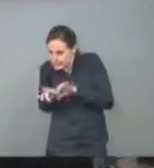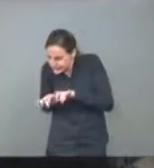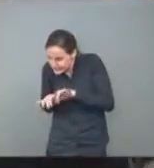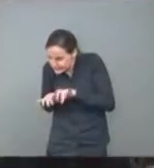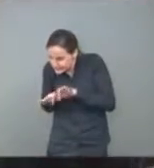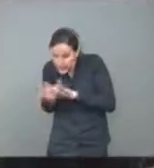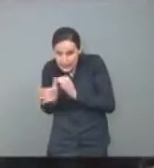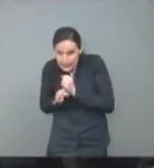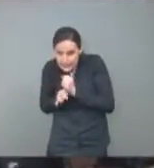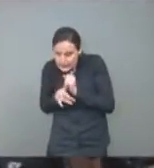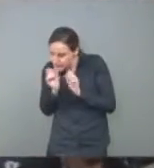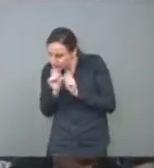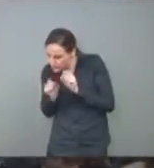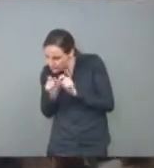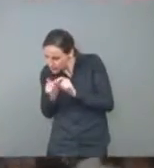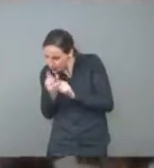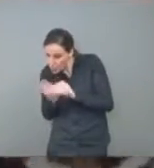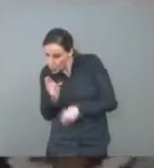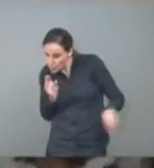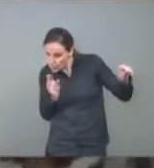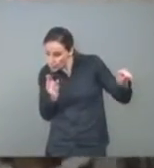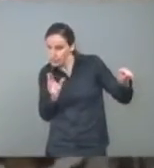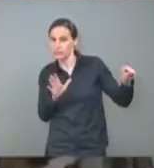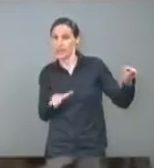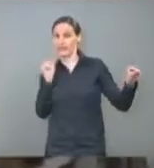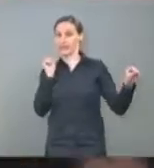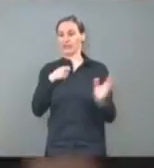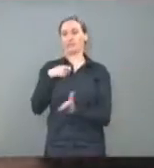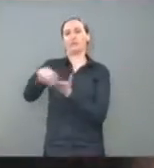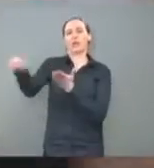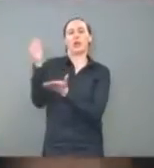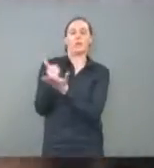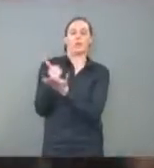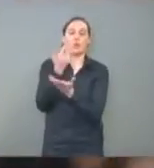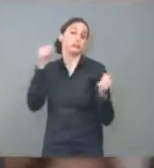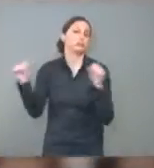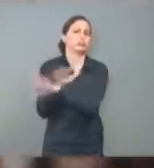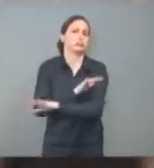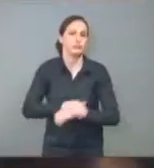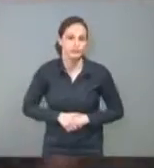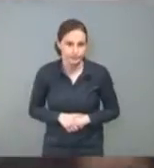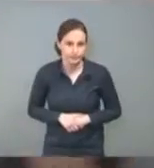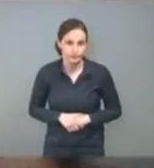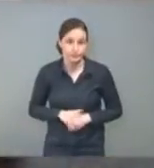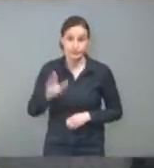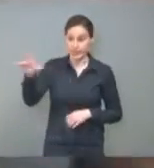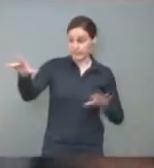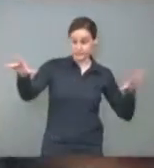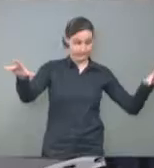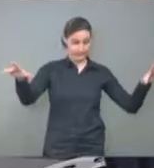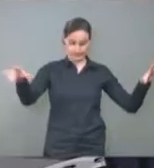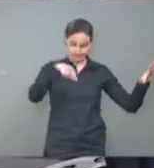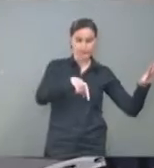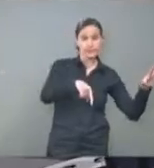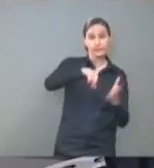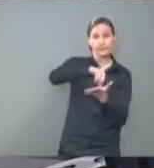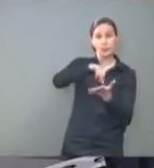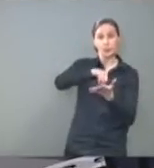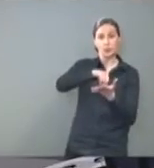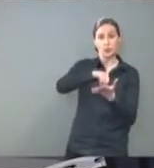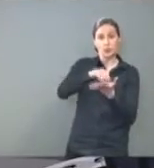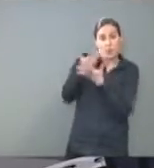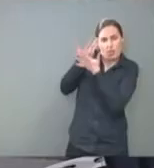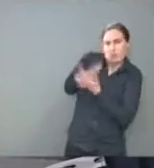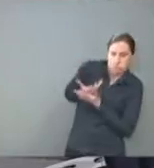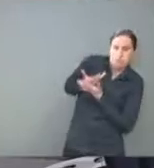aux devoirs communs. Et au milieu, eh ben, ils portent tout sur leur dos. Et ça ne peut pas durer.